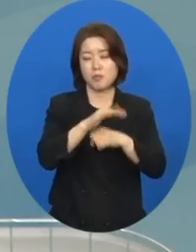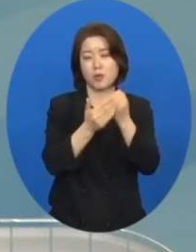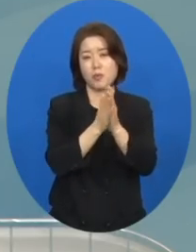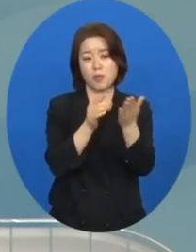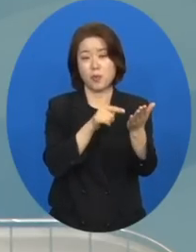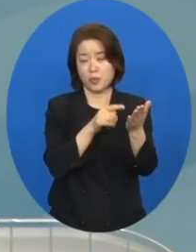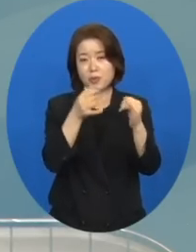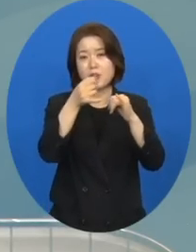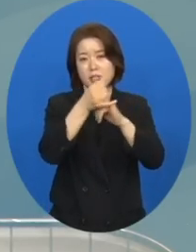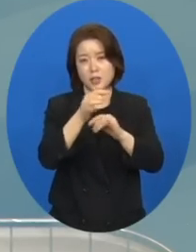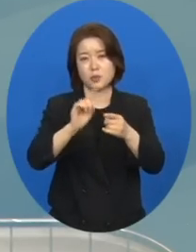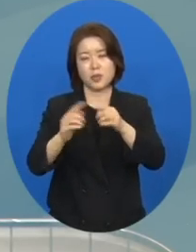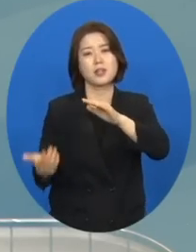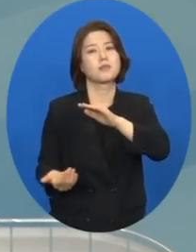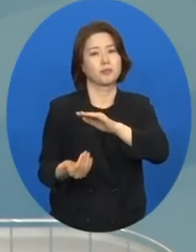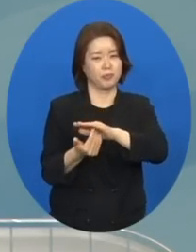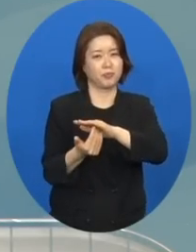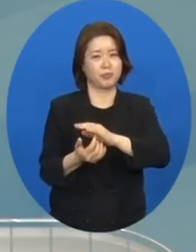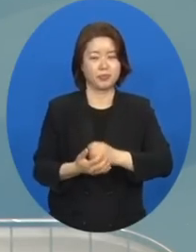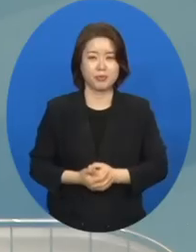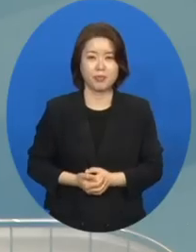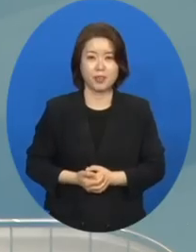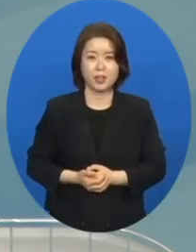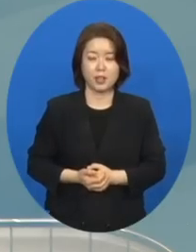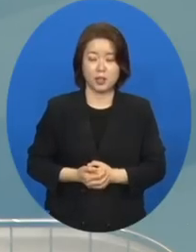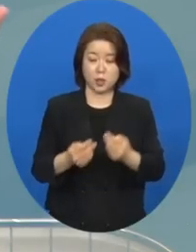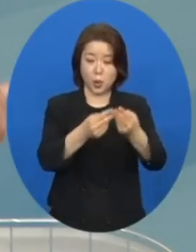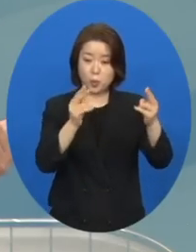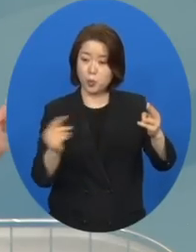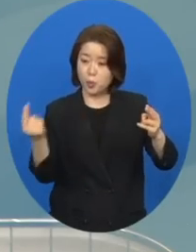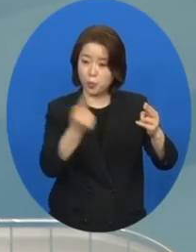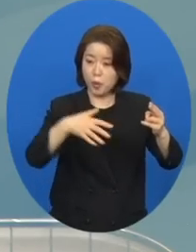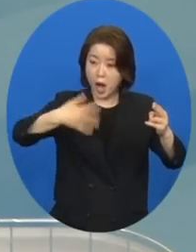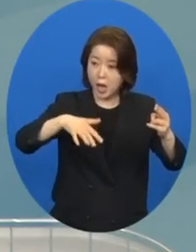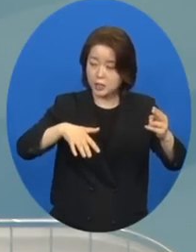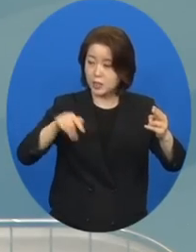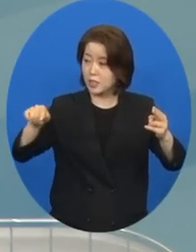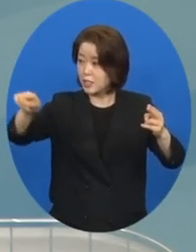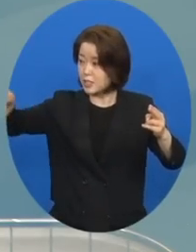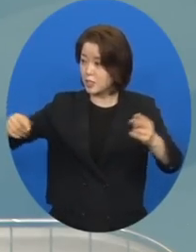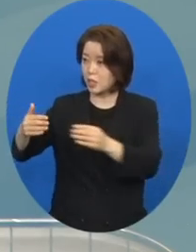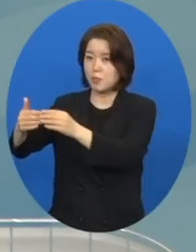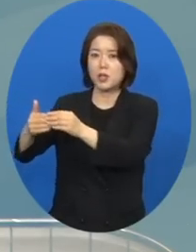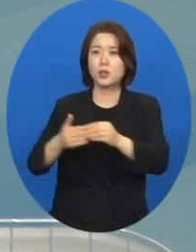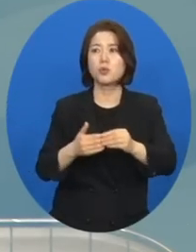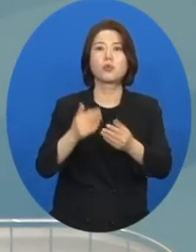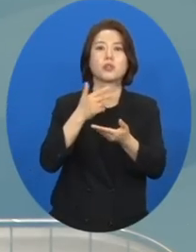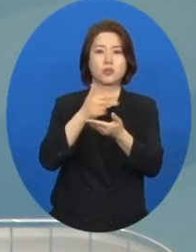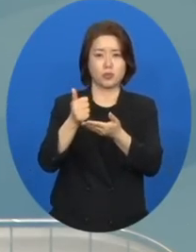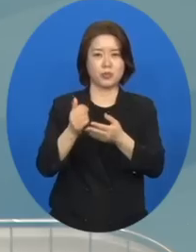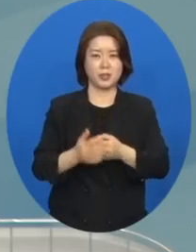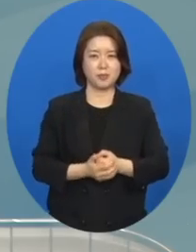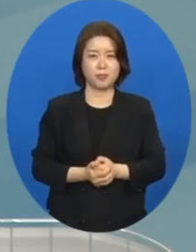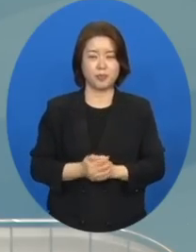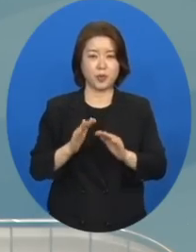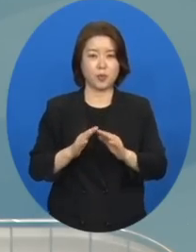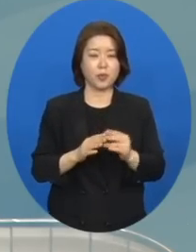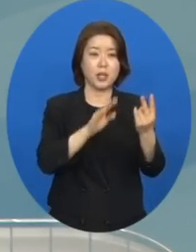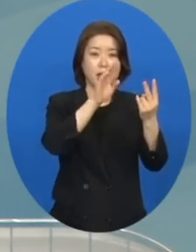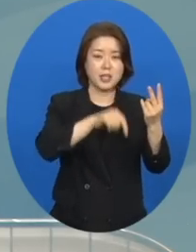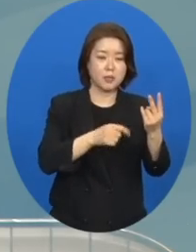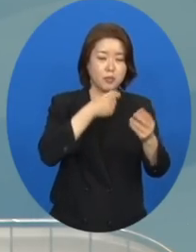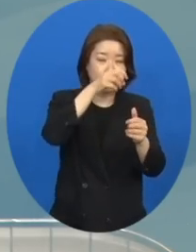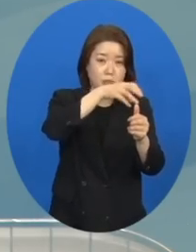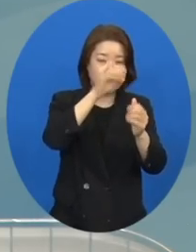대한 성취 줘 우리의 속하지 않은 다른 양들을 인도하시는 주님 이 있습니다 오늘 2부 셀에 때에도